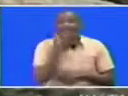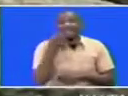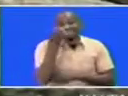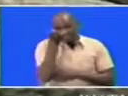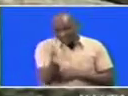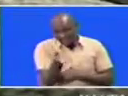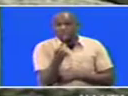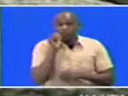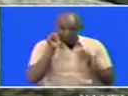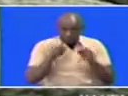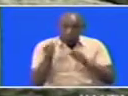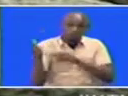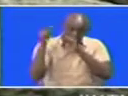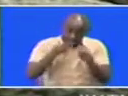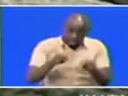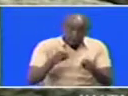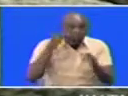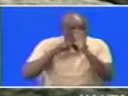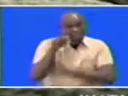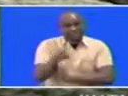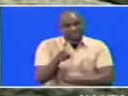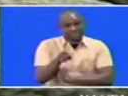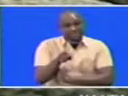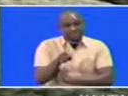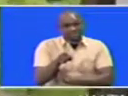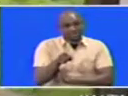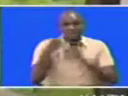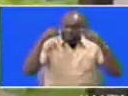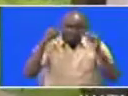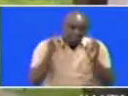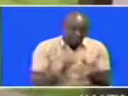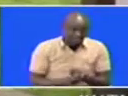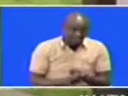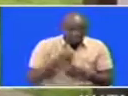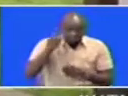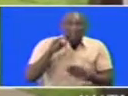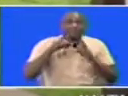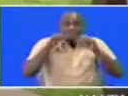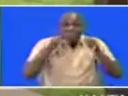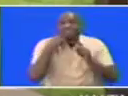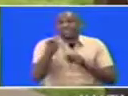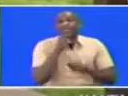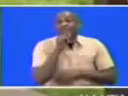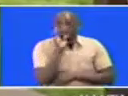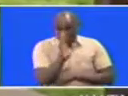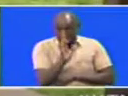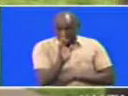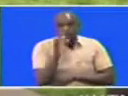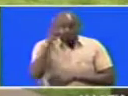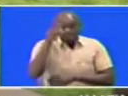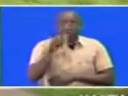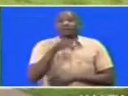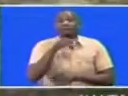Kenyatta aje kufasiri maandishi hayo bila mafanikio. Alifikisha ujumbe huo huo kwa babake kiongozi wa